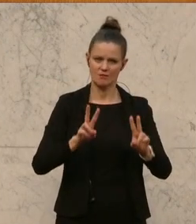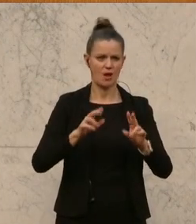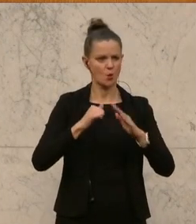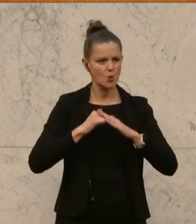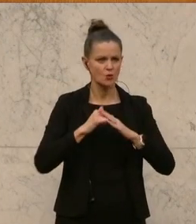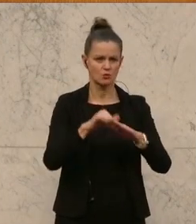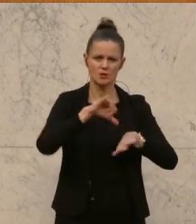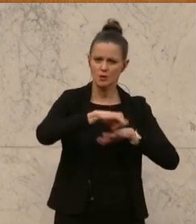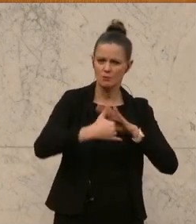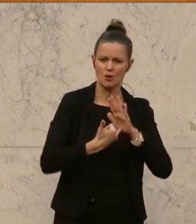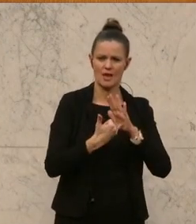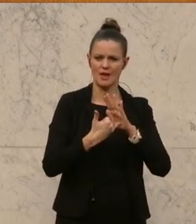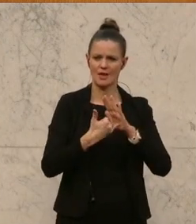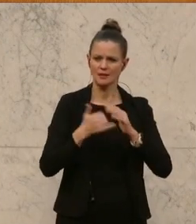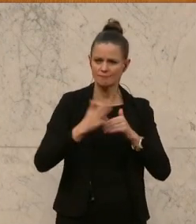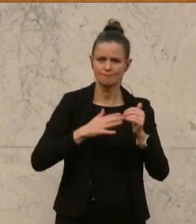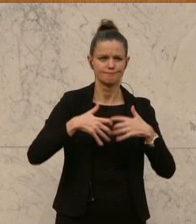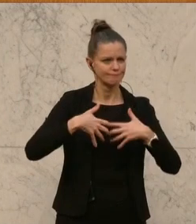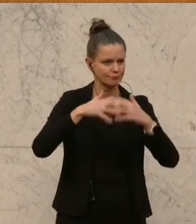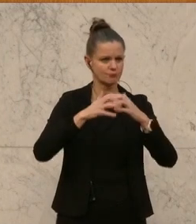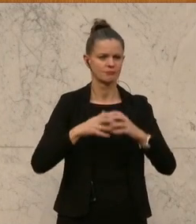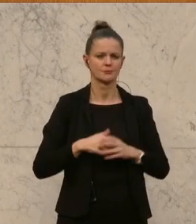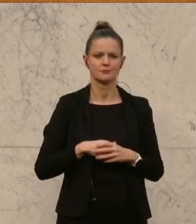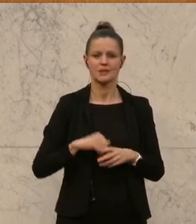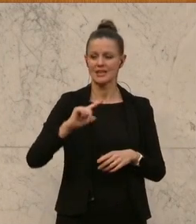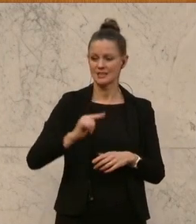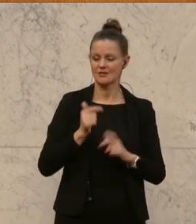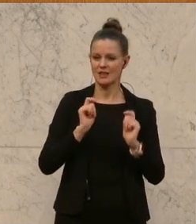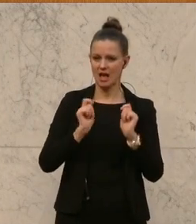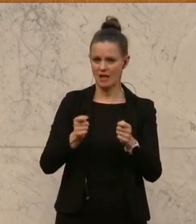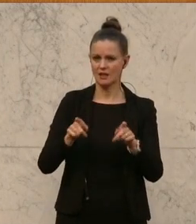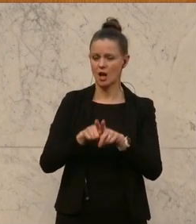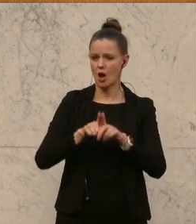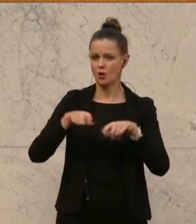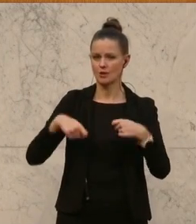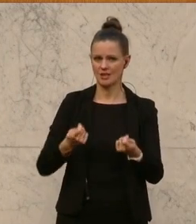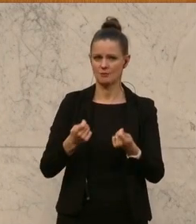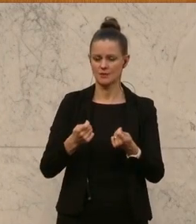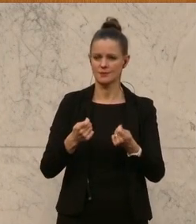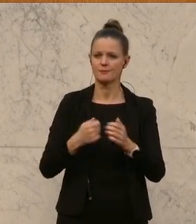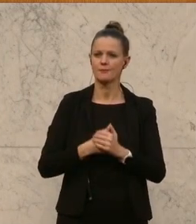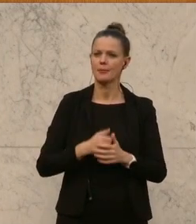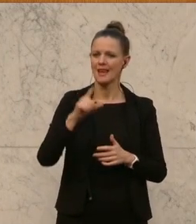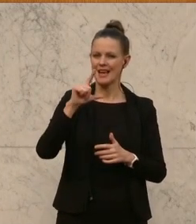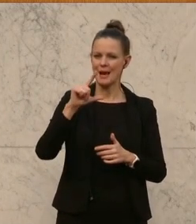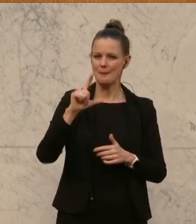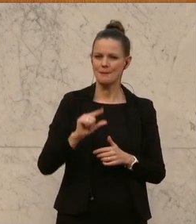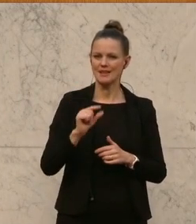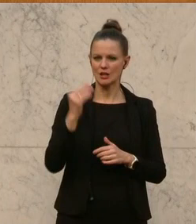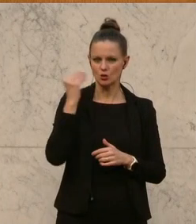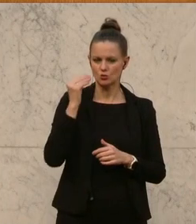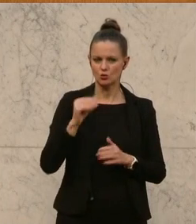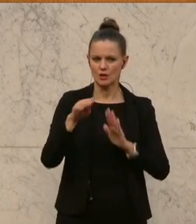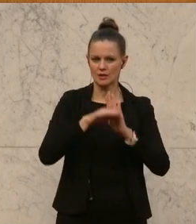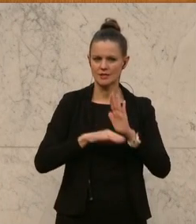unterstützen und Projekte auf die Beine zu stellen. Wir haben einen zweiten Antrag. Und zwar geht es darum, dass wir zwei Minderheitenschulgesetze haben für